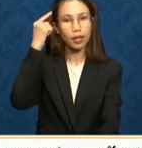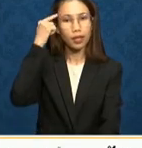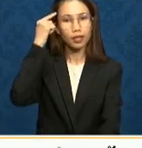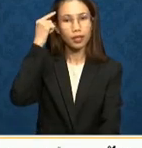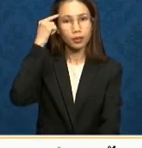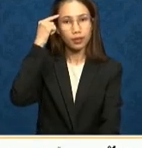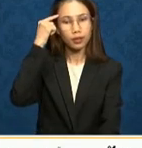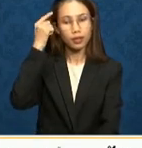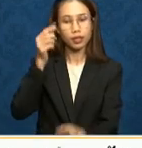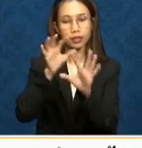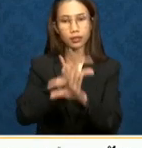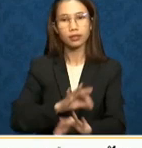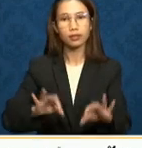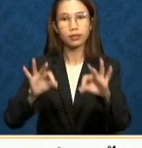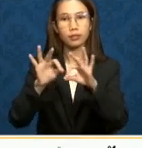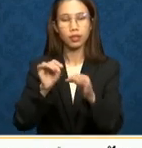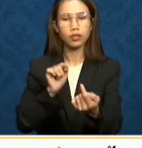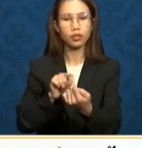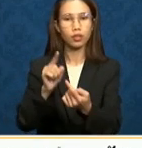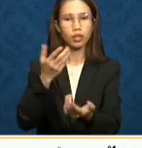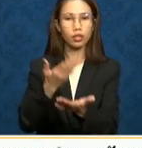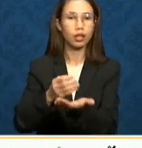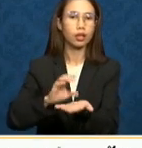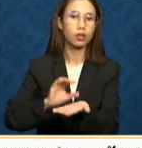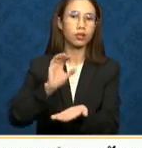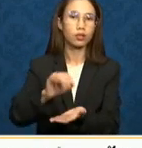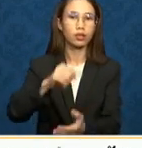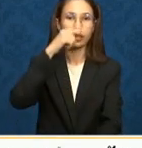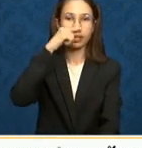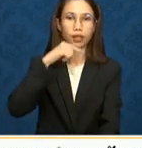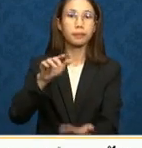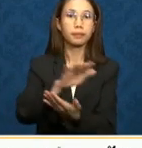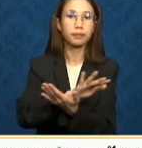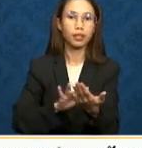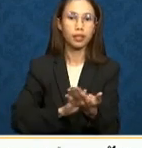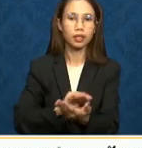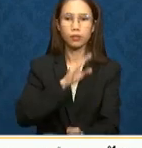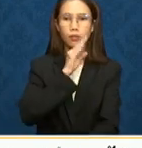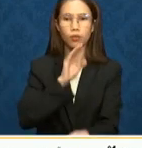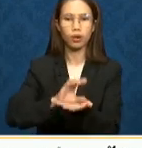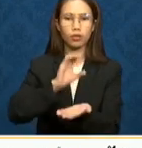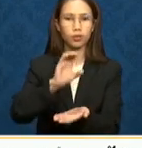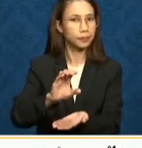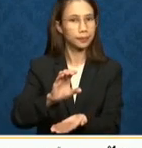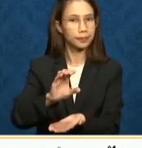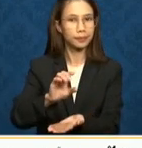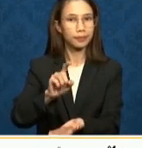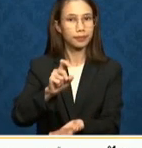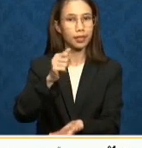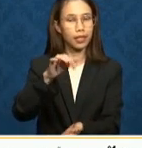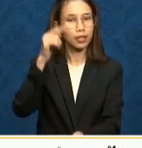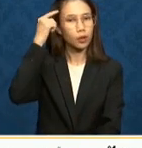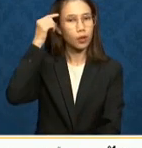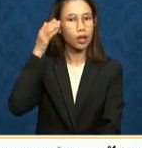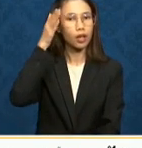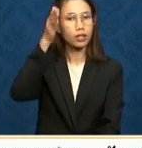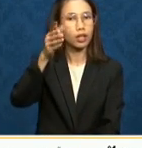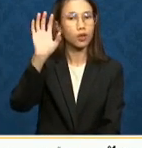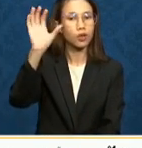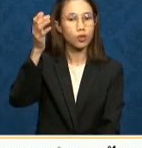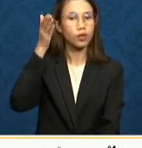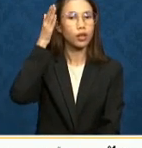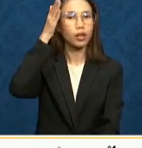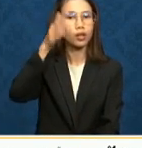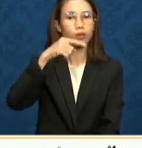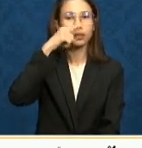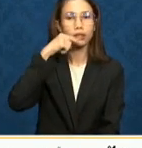อันนี้เป็นความสำคัญที่เราจะต้องมีการลงทุนในประเทศไทยไม่ลงทุนไม่ได้อันนี้คืออนาคตของโลกและอนาคตของประเทศไทยด้ว